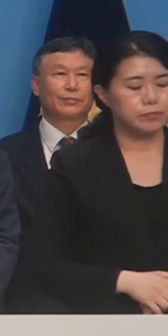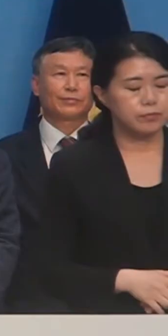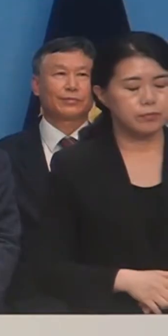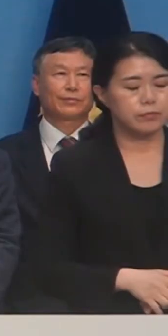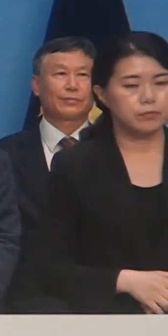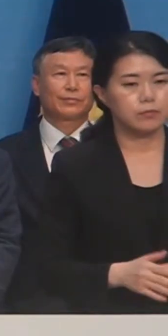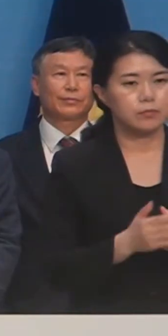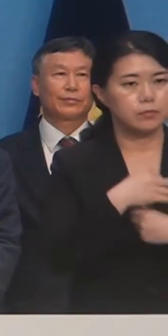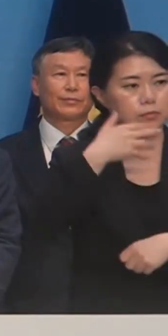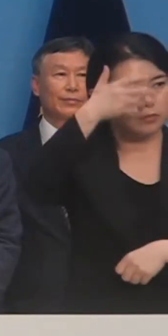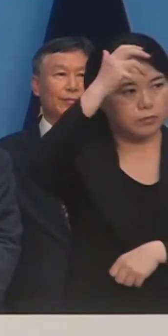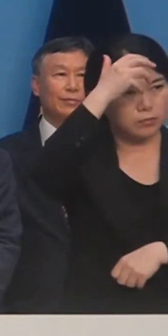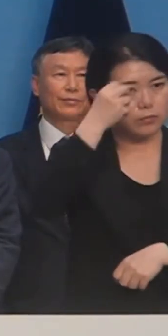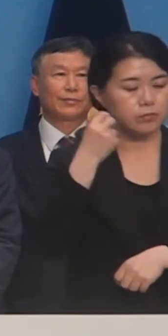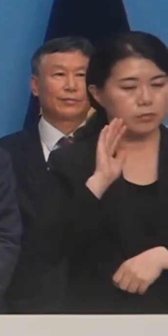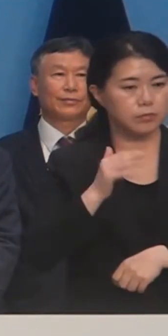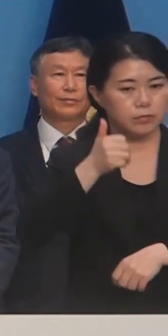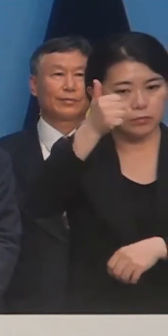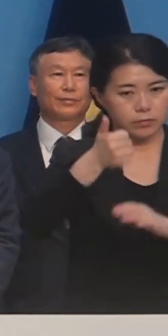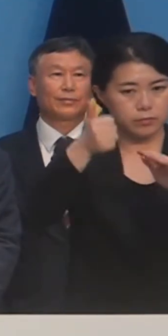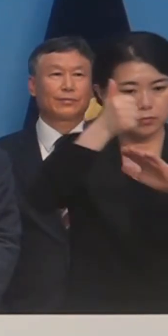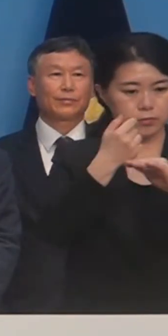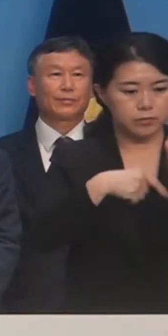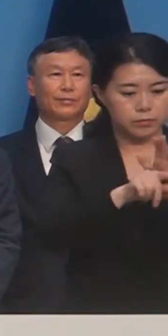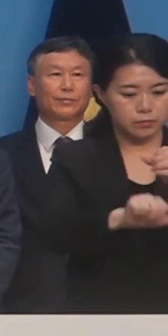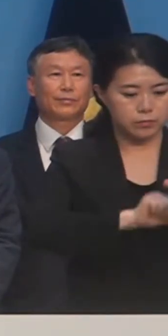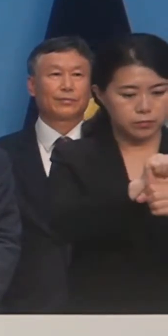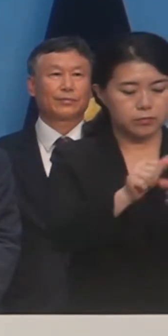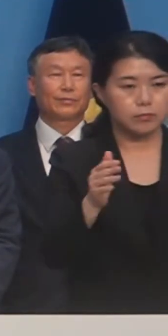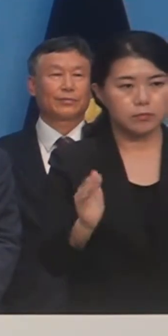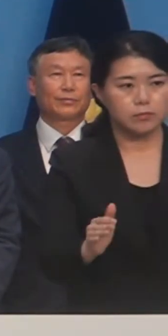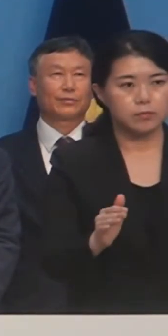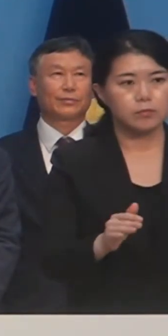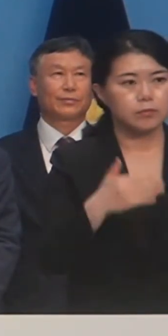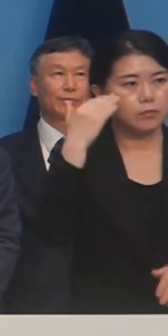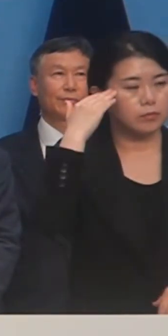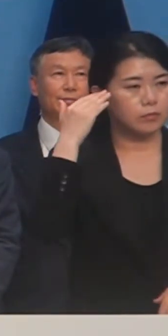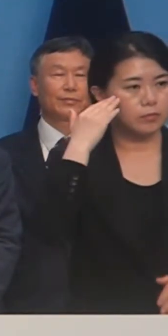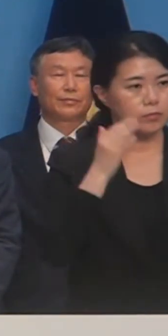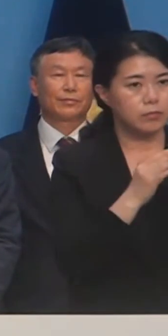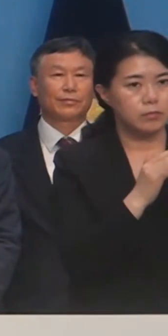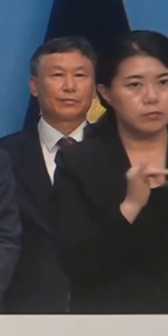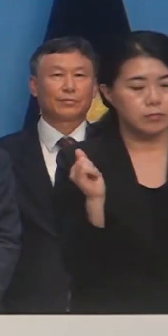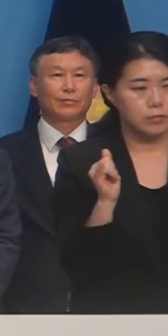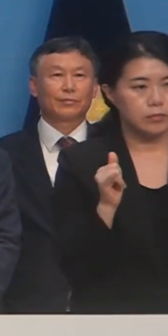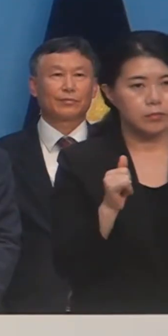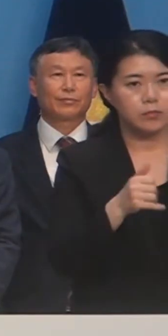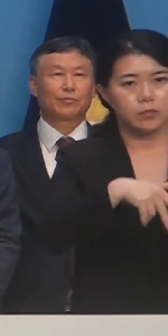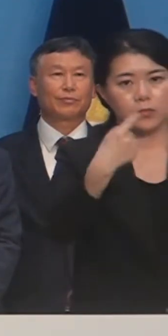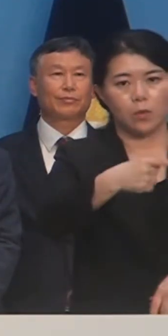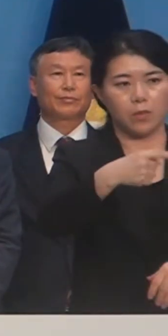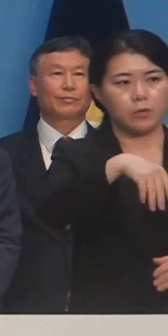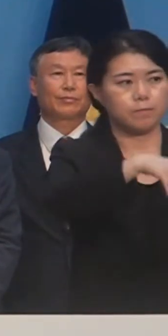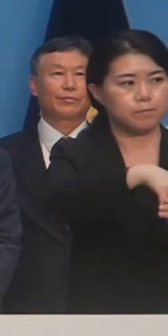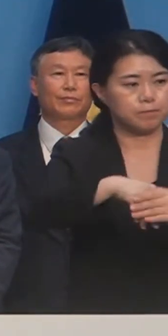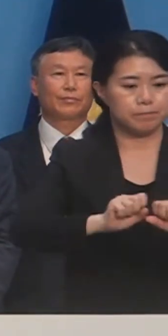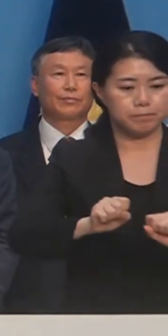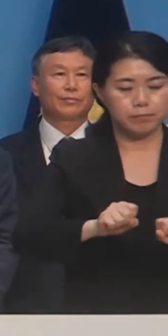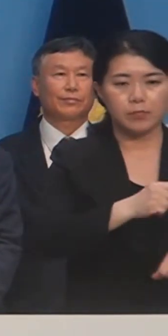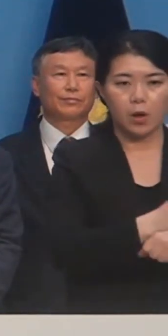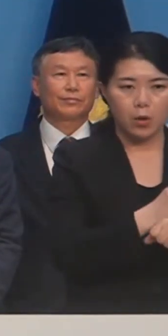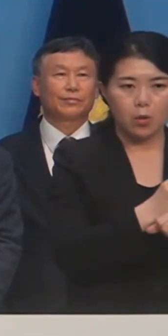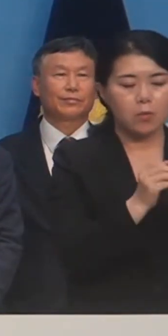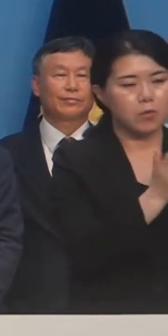본인으로서 트럼프 대선을 위하여 지난 5년간 1000번의 한인 선거 운동을 주도하여 선거